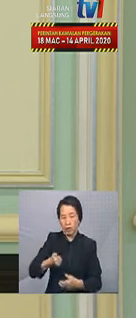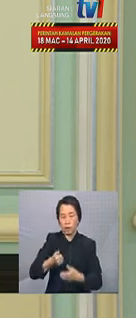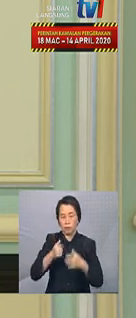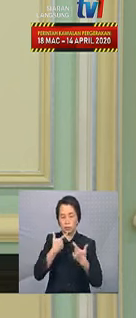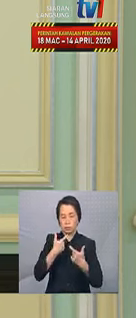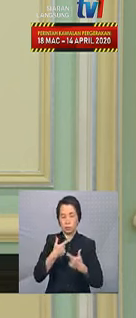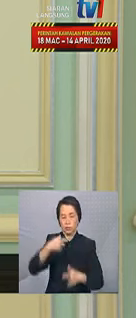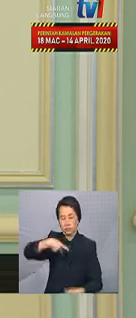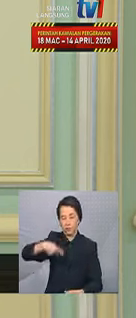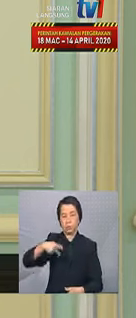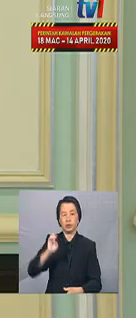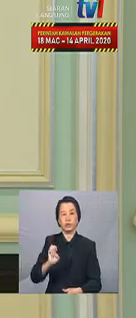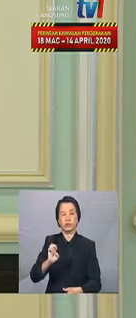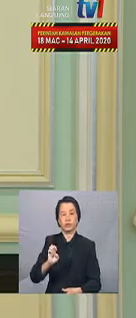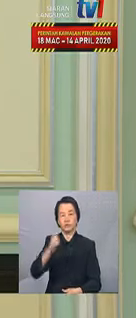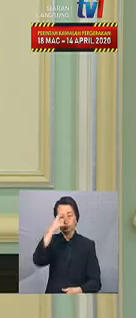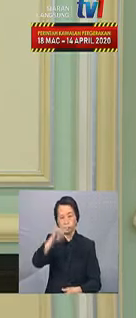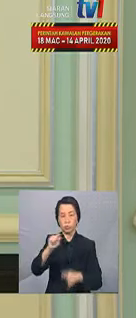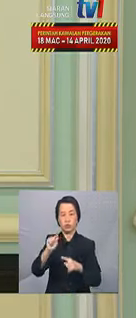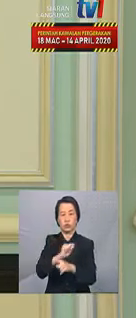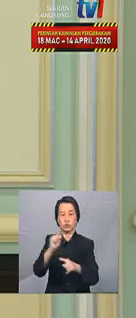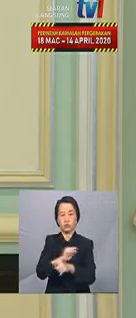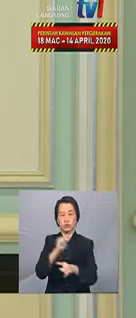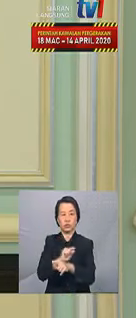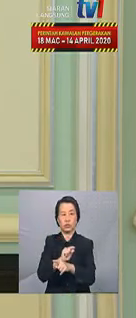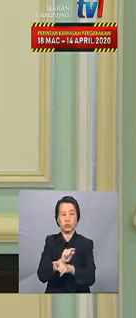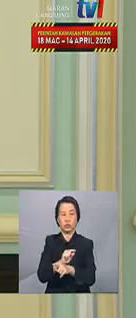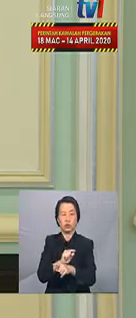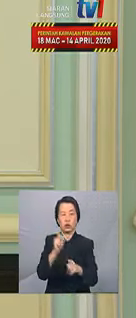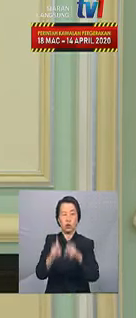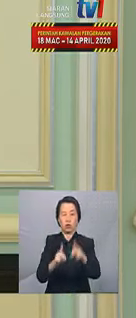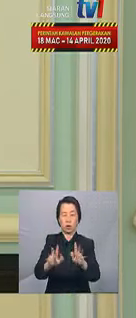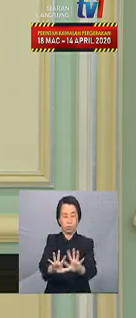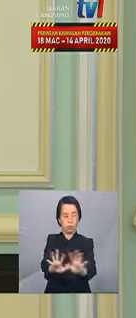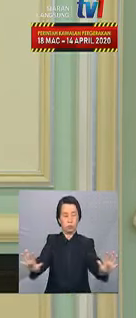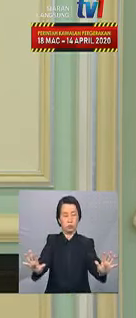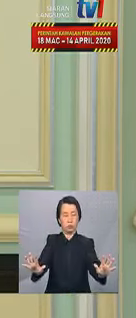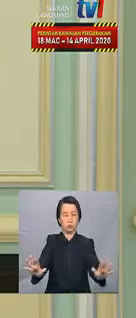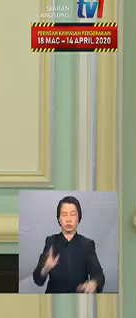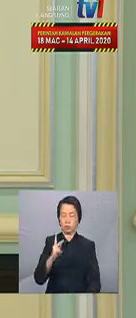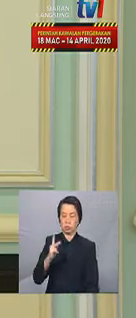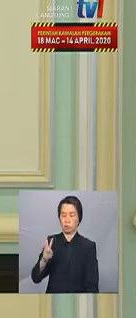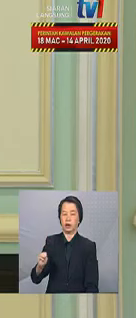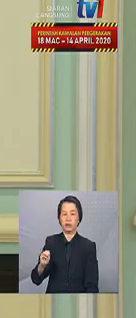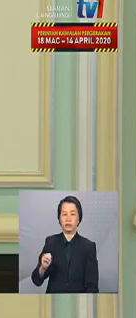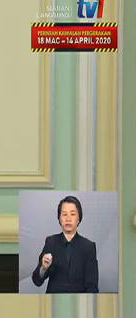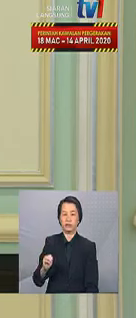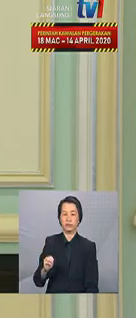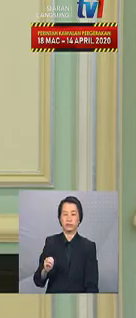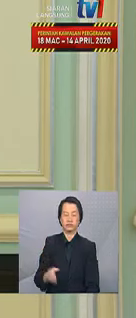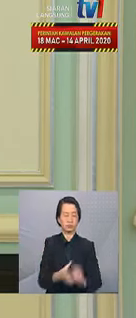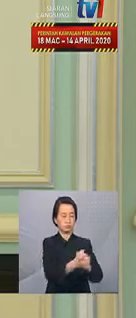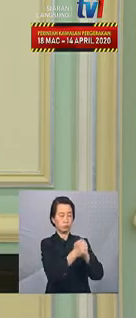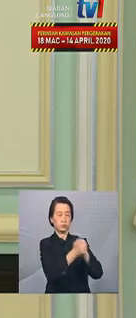diri ataupun PPE bagi kegunaan frontliners KKM.